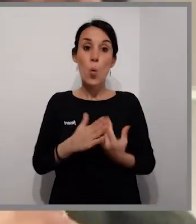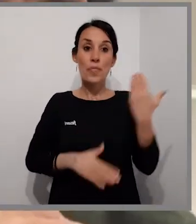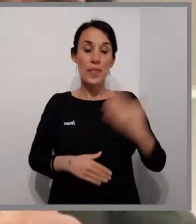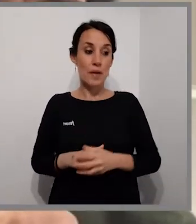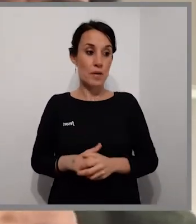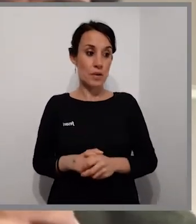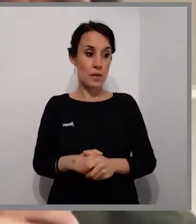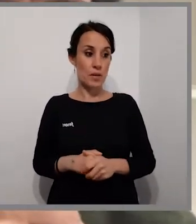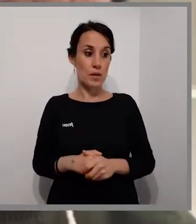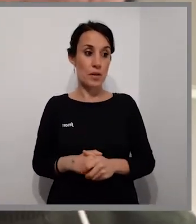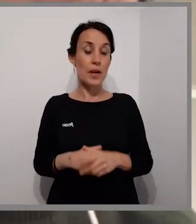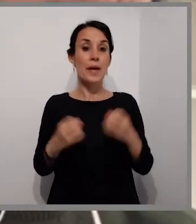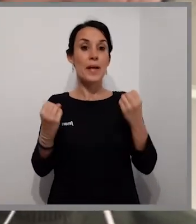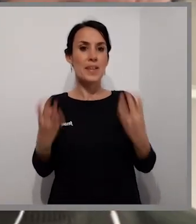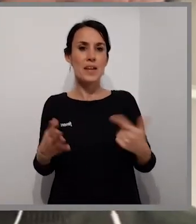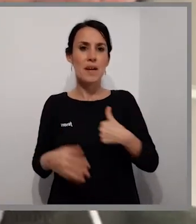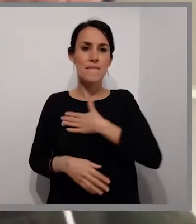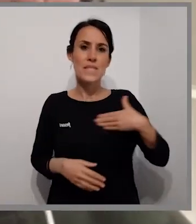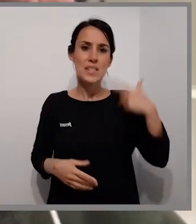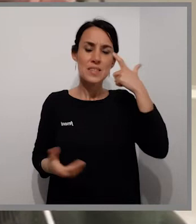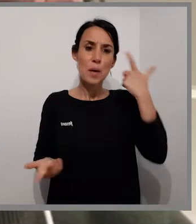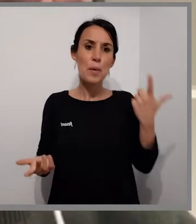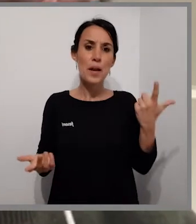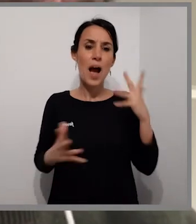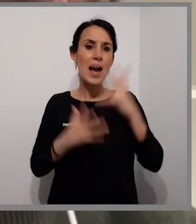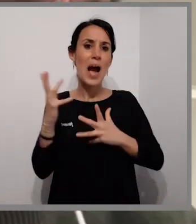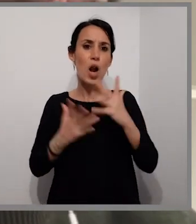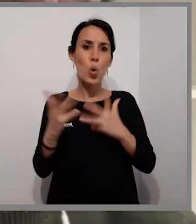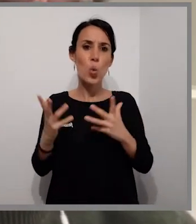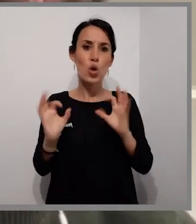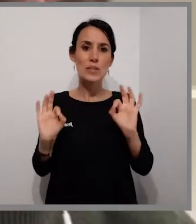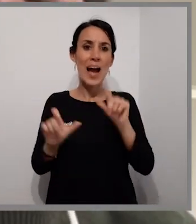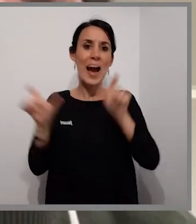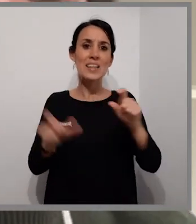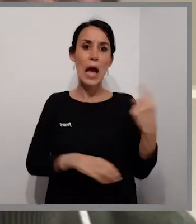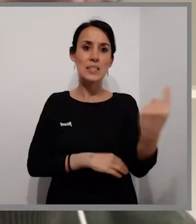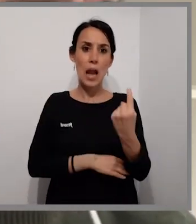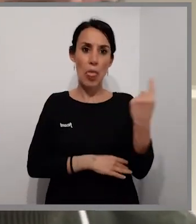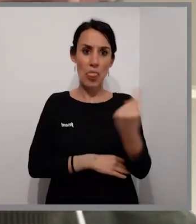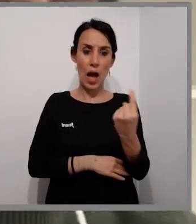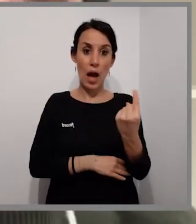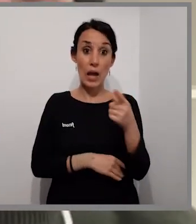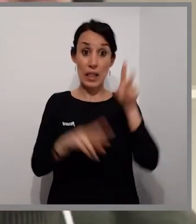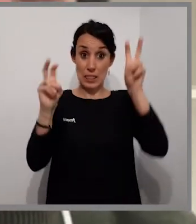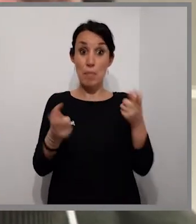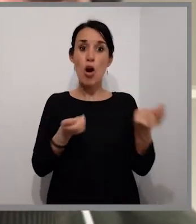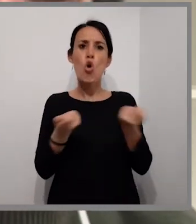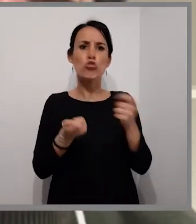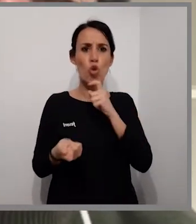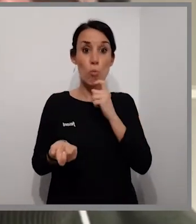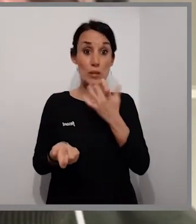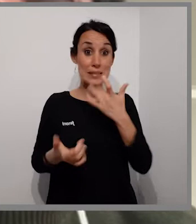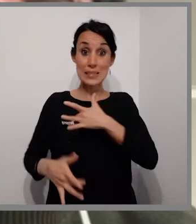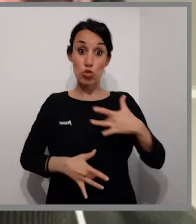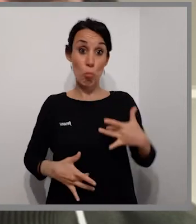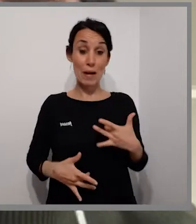Hola, bon dia. Hola, bon dia. Què tal? Jo quería saber què càlcul tenen de gent aïllada i com se va controlar aquesta gent,